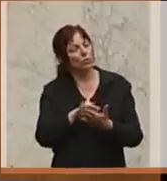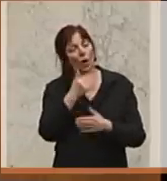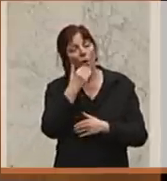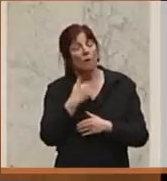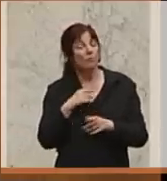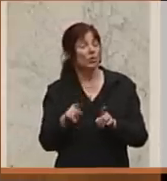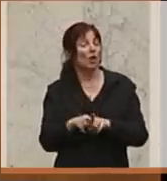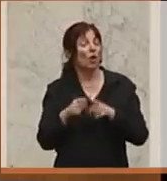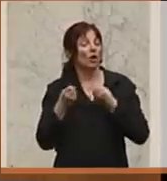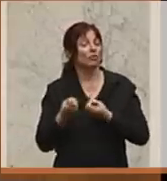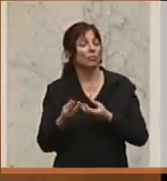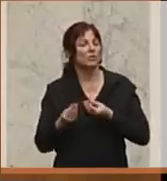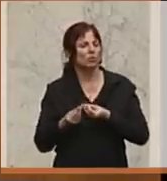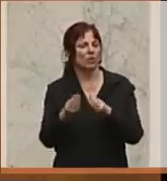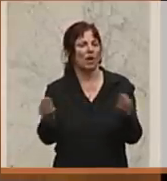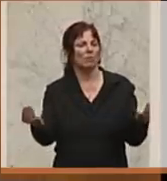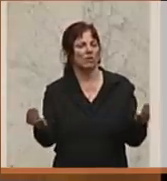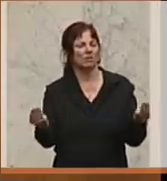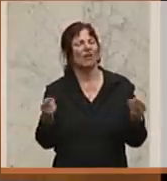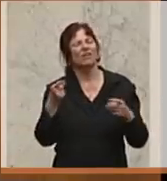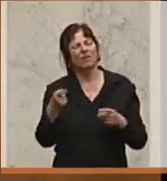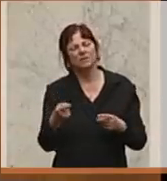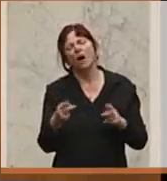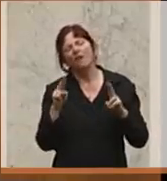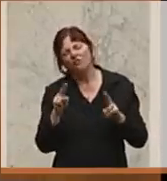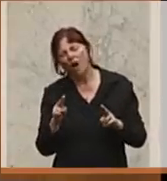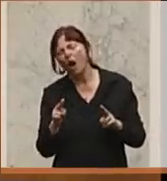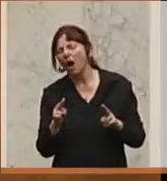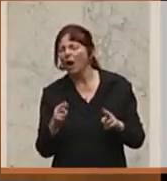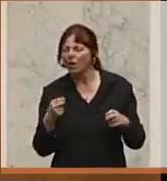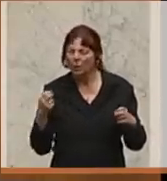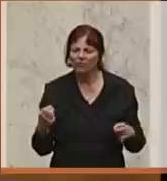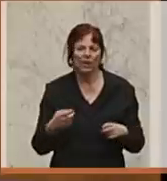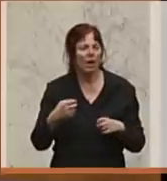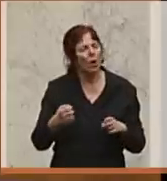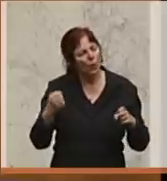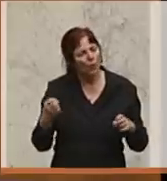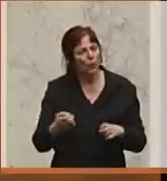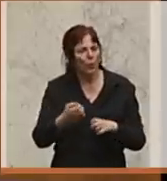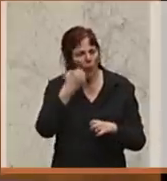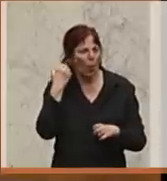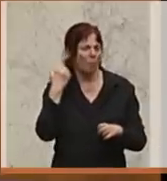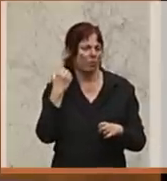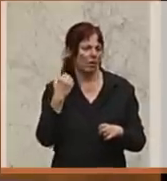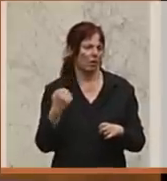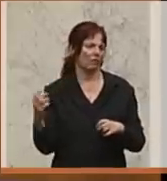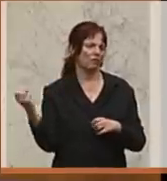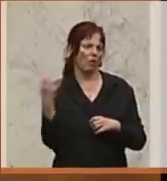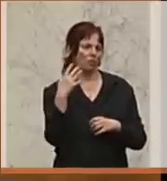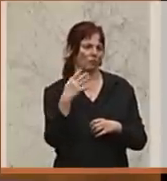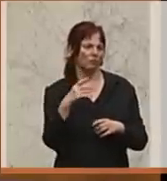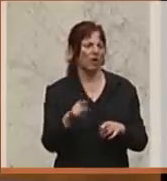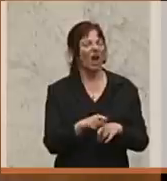Auskunft geben. Es ist eine ganz grobe Unterstellung und ich weise das ganz dezidiert zurück, dass auf Rabatte verzichtet wird,